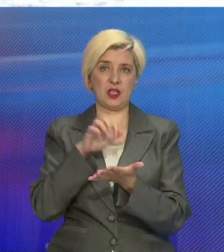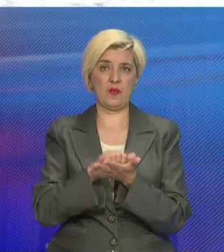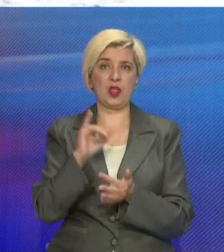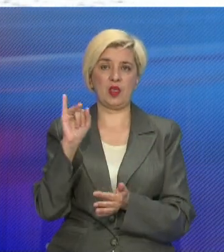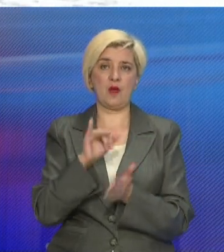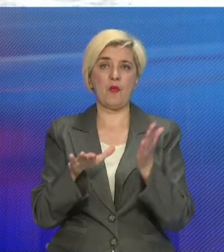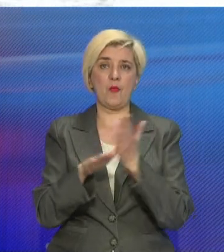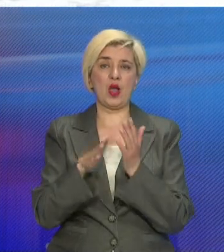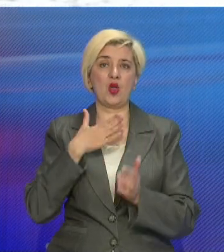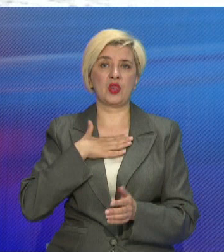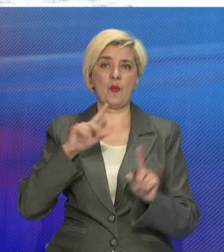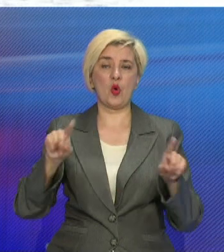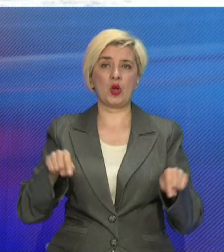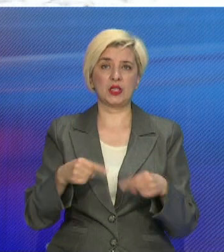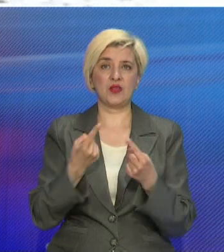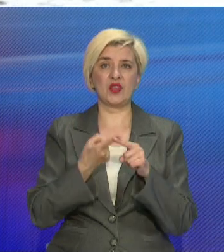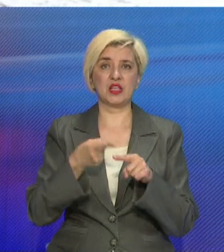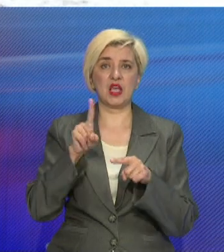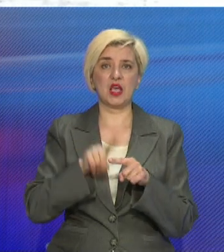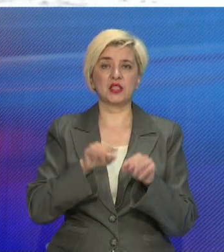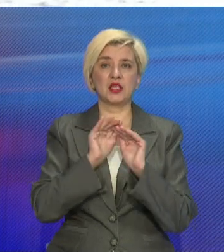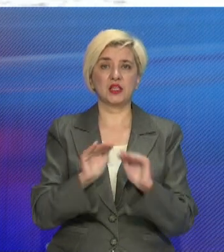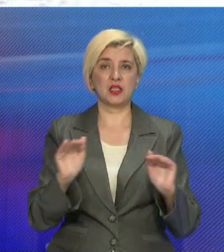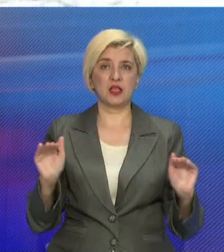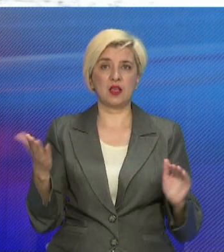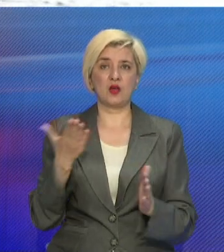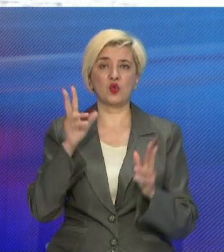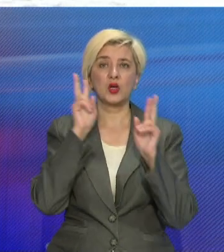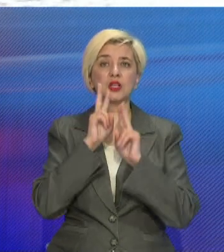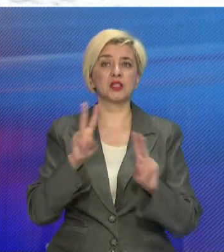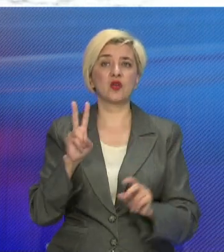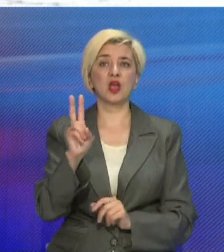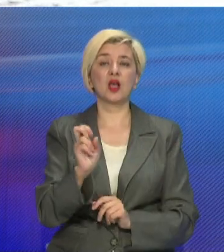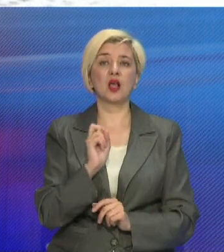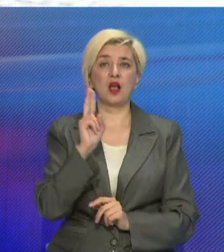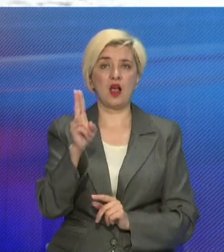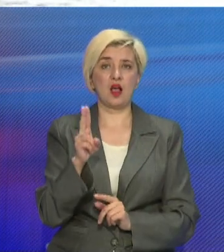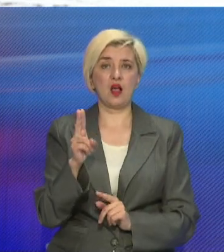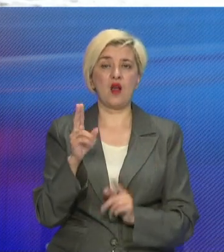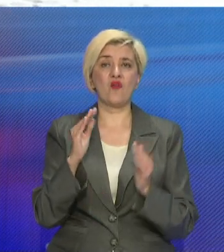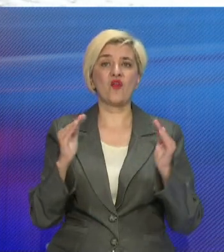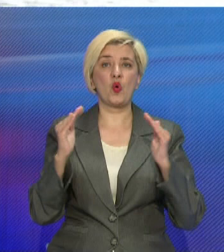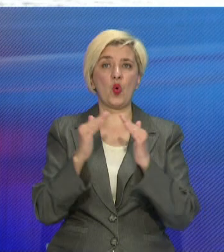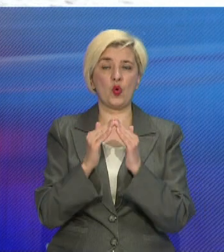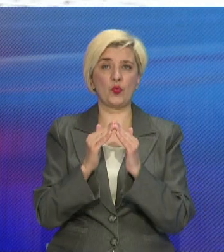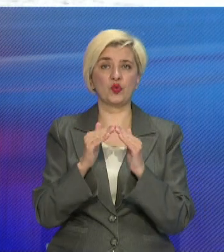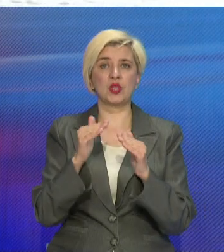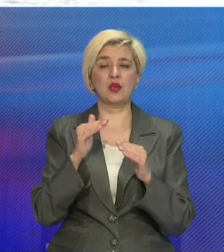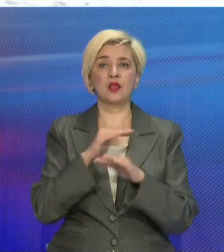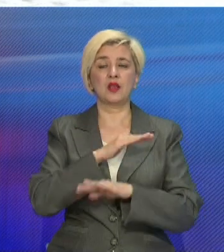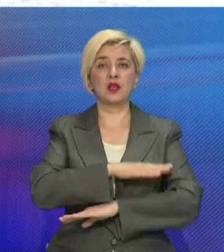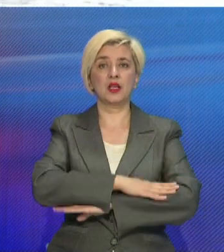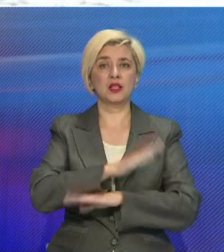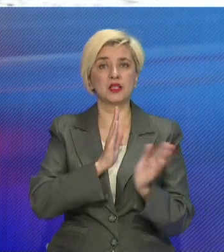помогают нам организовать вот этих детей, которые не знают, как в корпусе дисциплина и так далее, на улице, в